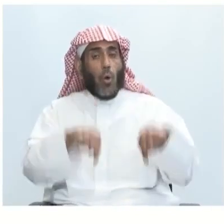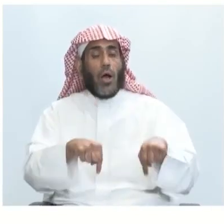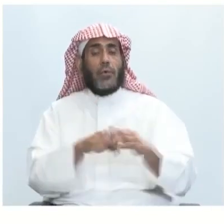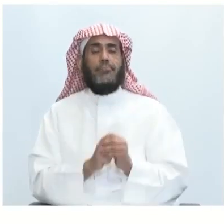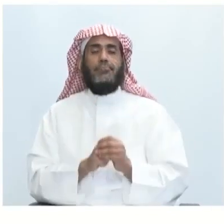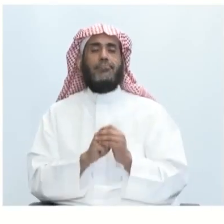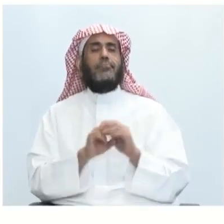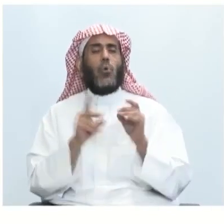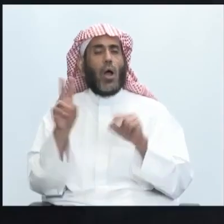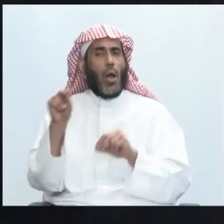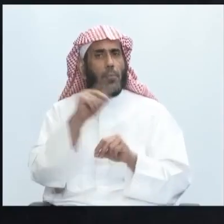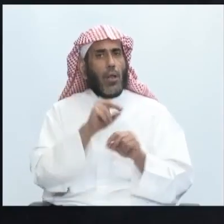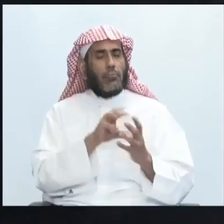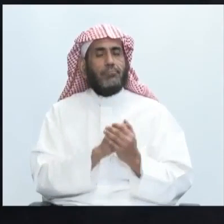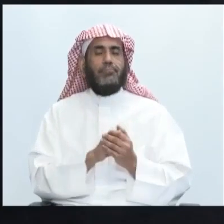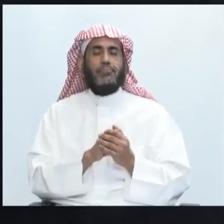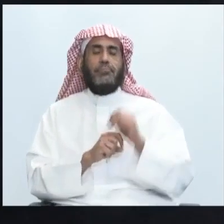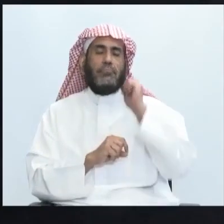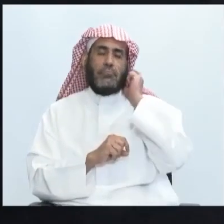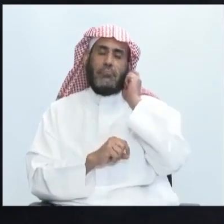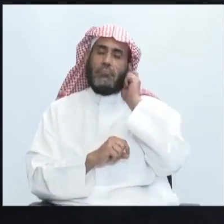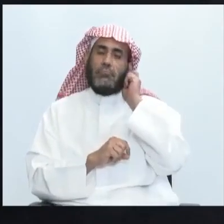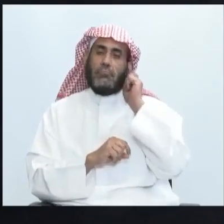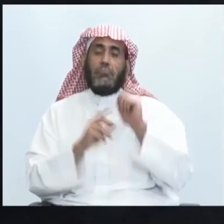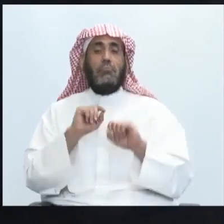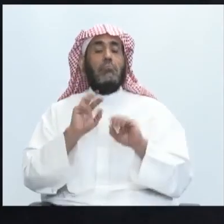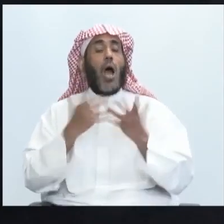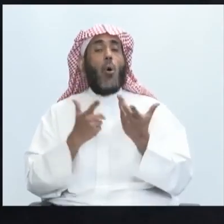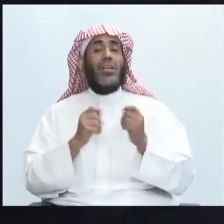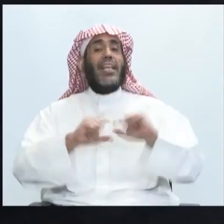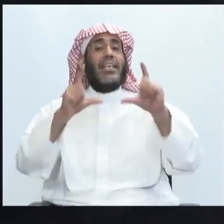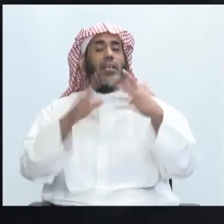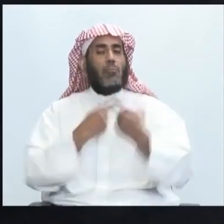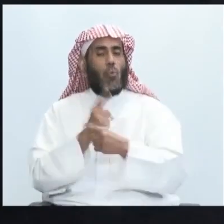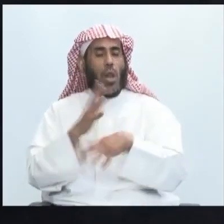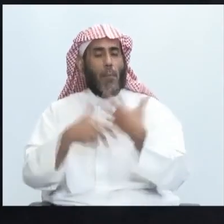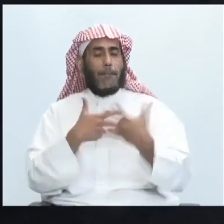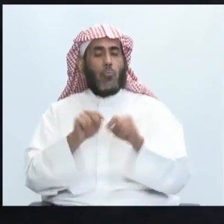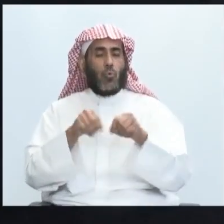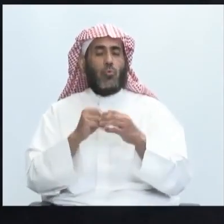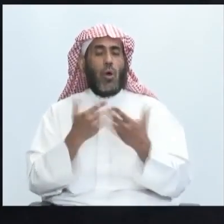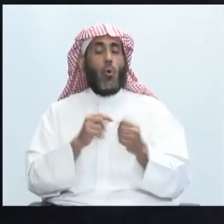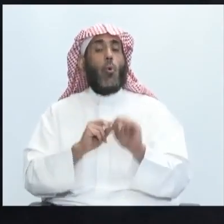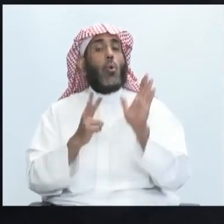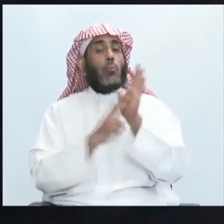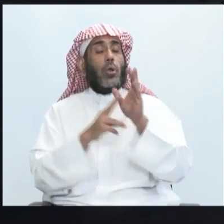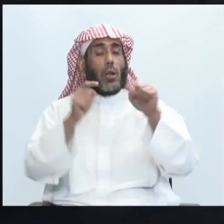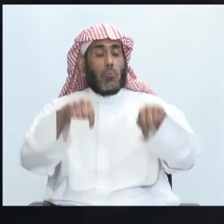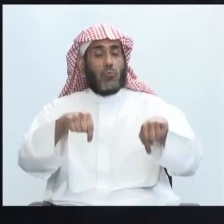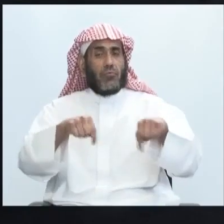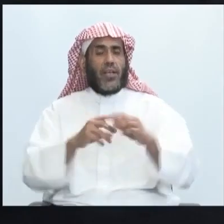امثله مستمده من الواقع طيب ما هو الدليل مذكور هنا و ما هو البرهان المذكور في